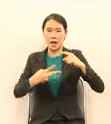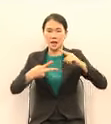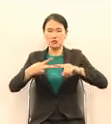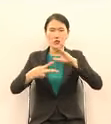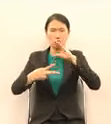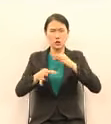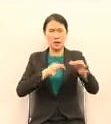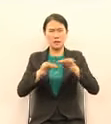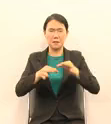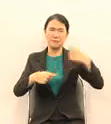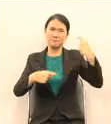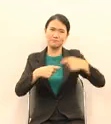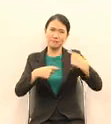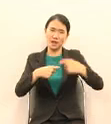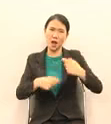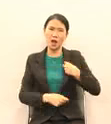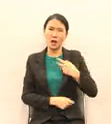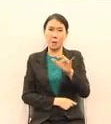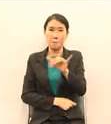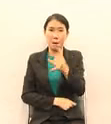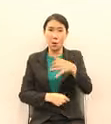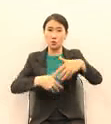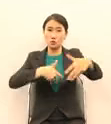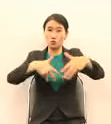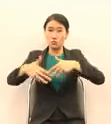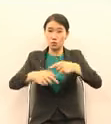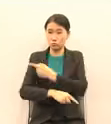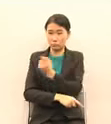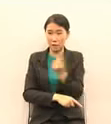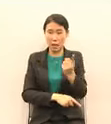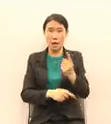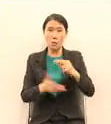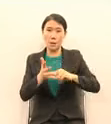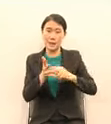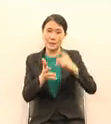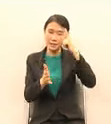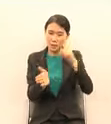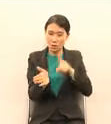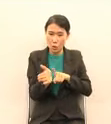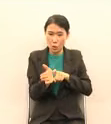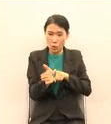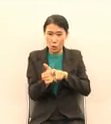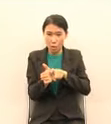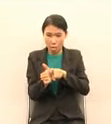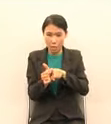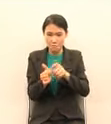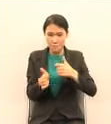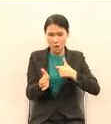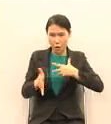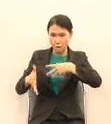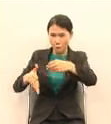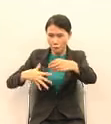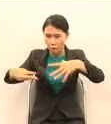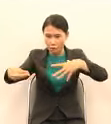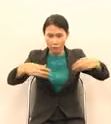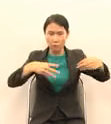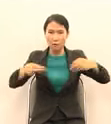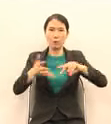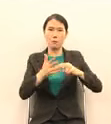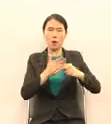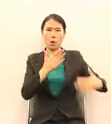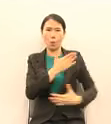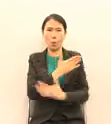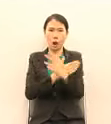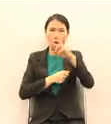ากก็คือแต่ละคนเนี่ยมีความเรียกว่าไวต่อการที่เชื้อมันก่อให้เกิดโรคได้แตกต่างกัน